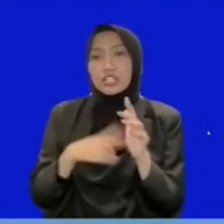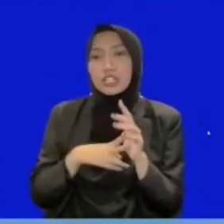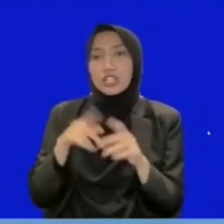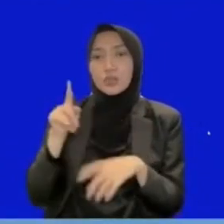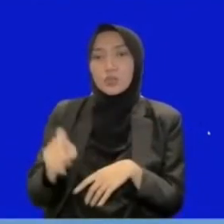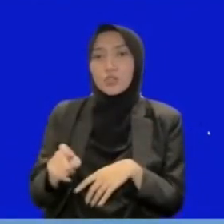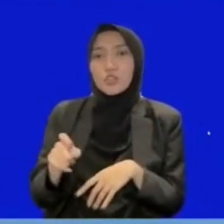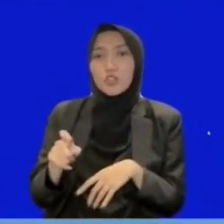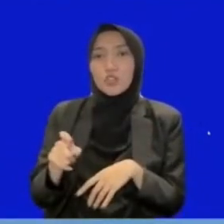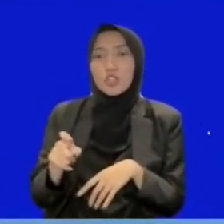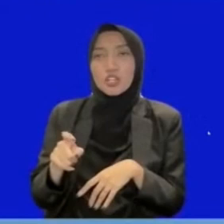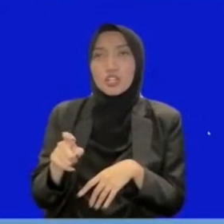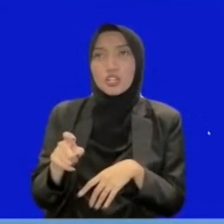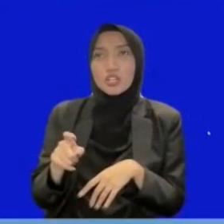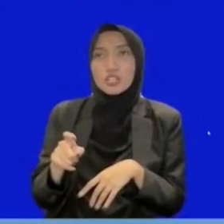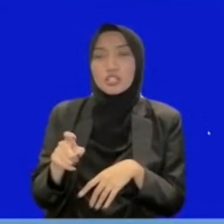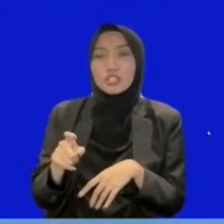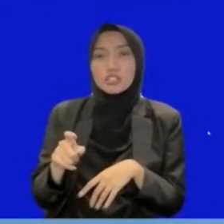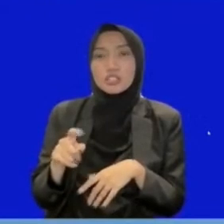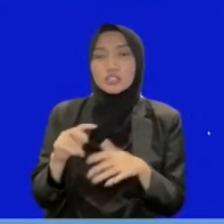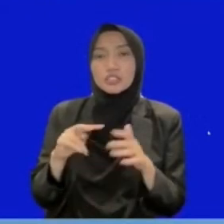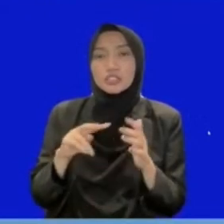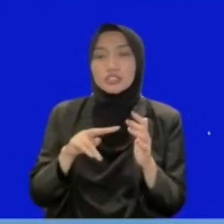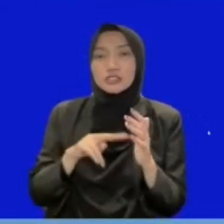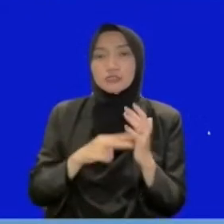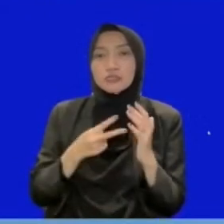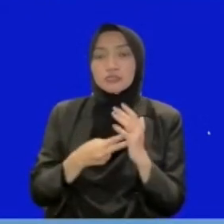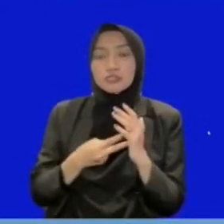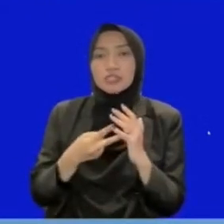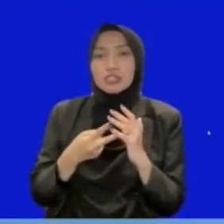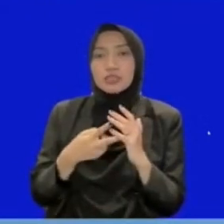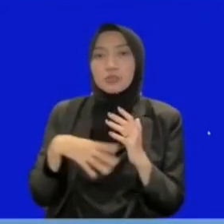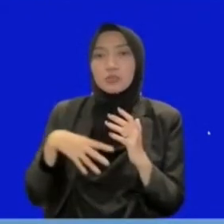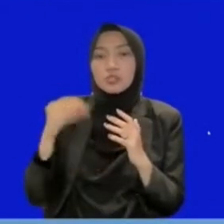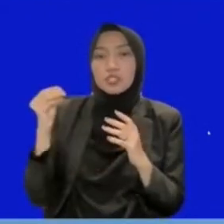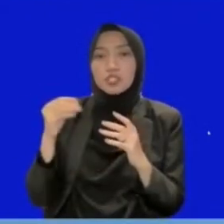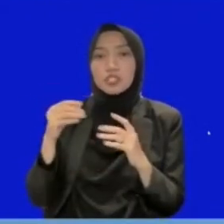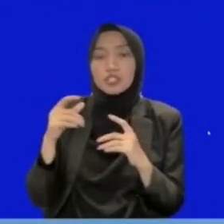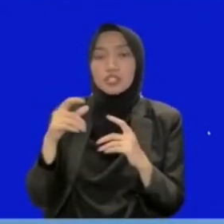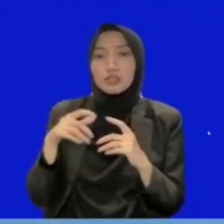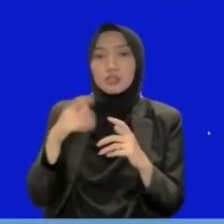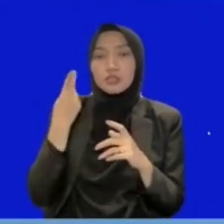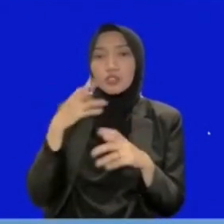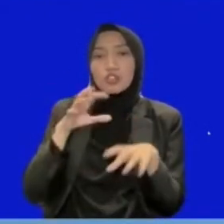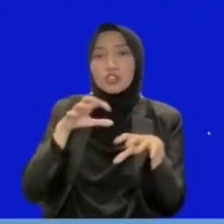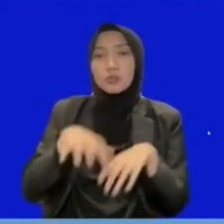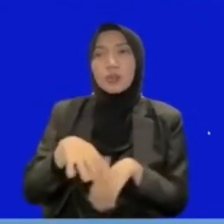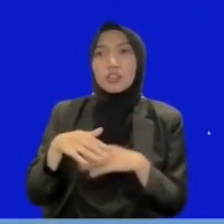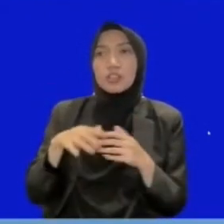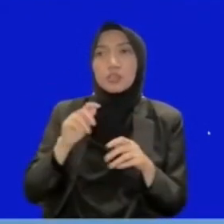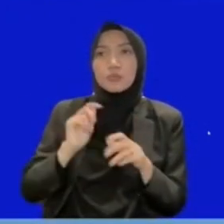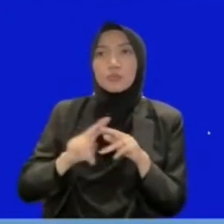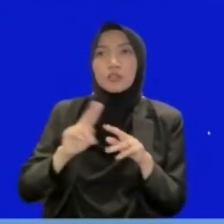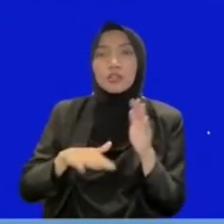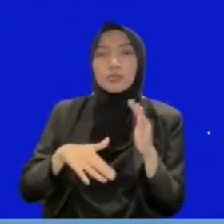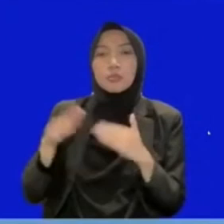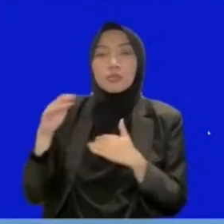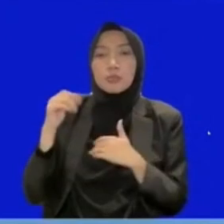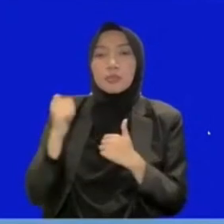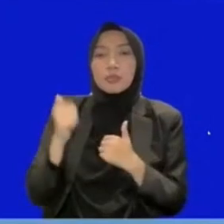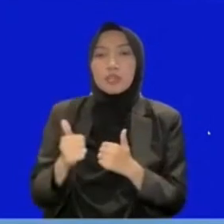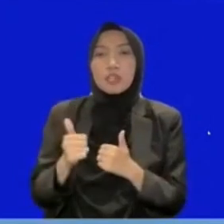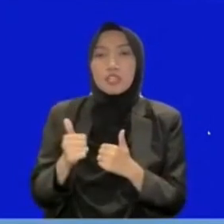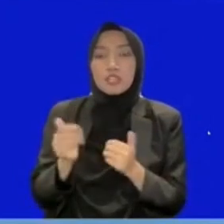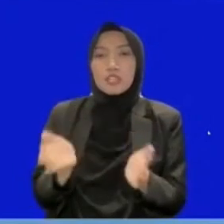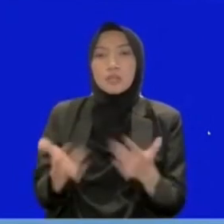dibutuhkan sebuah interpretation center gitu ya, untuk situs yang lebih baik gitu. Jadi dibangunlah 5